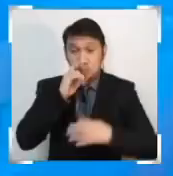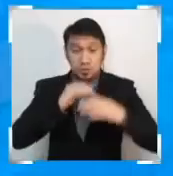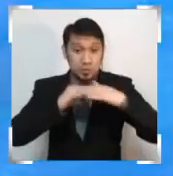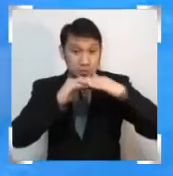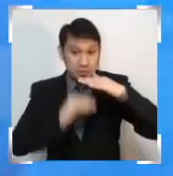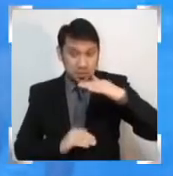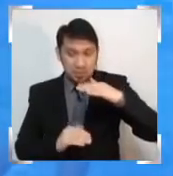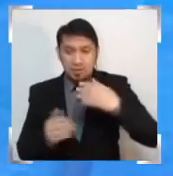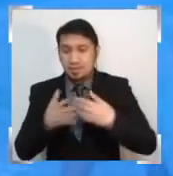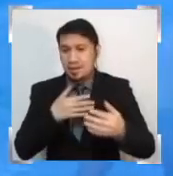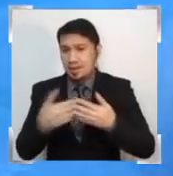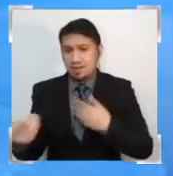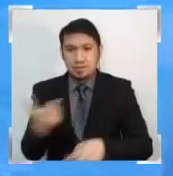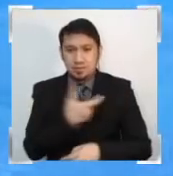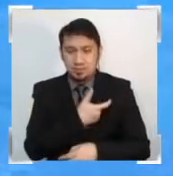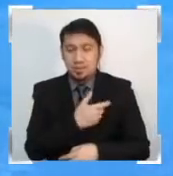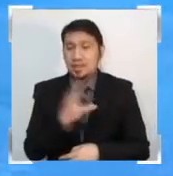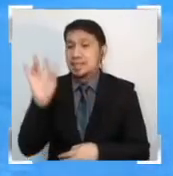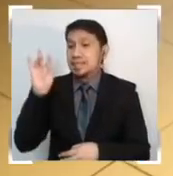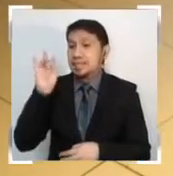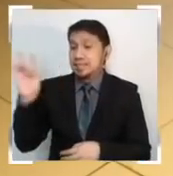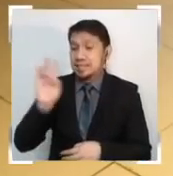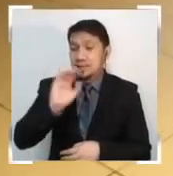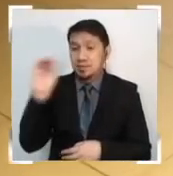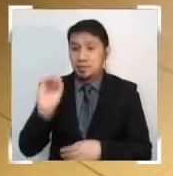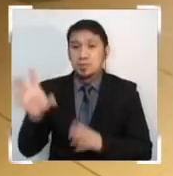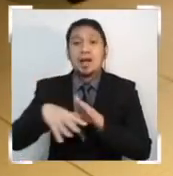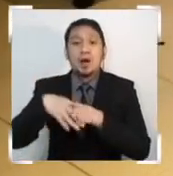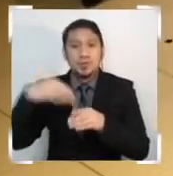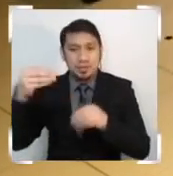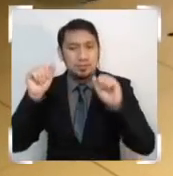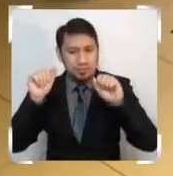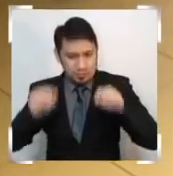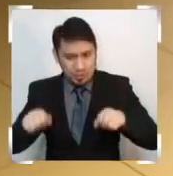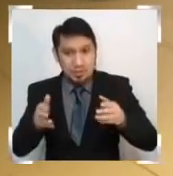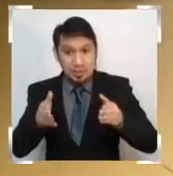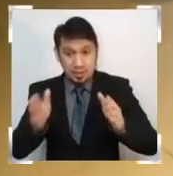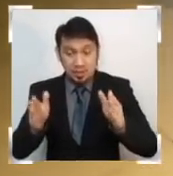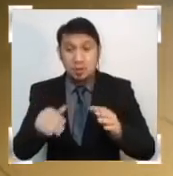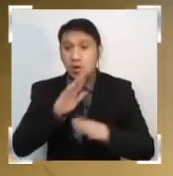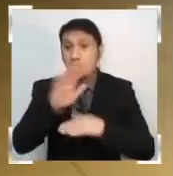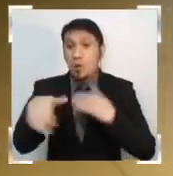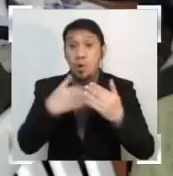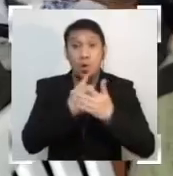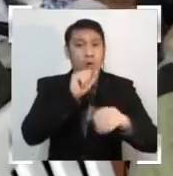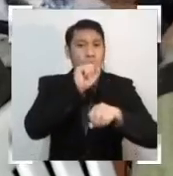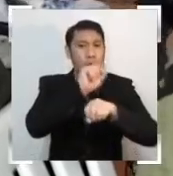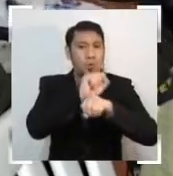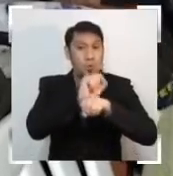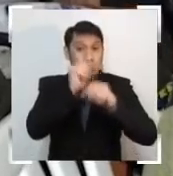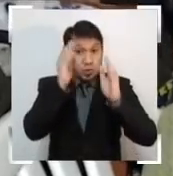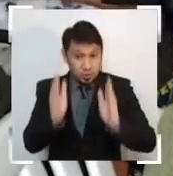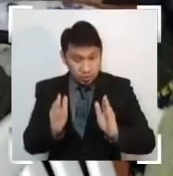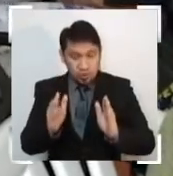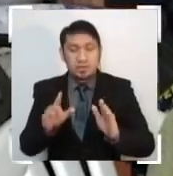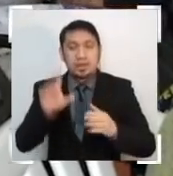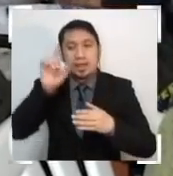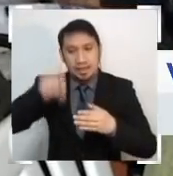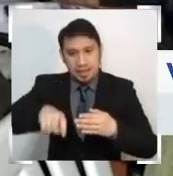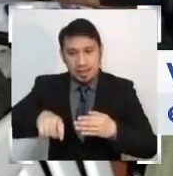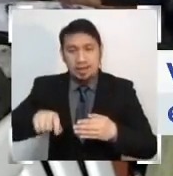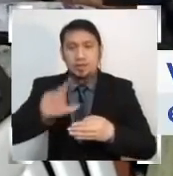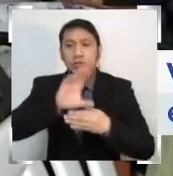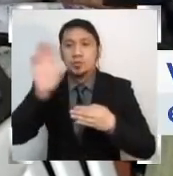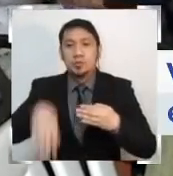nababakunahan, 70% naman outdoors. At dapat lahat ng empleyado, fully vaccinated. Nauna ng payo